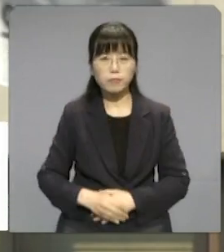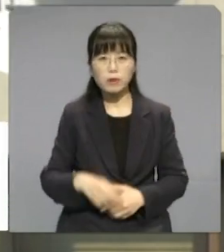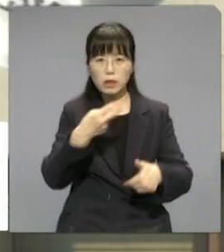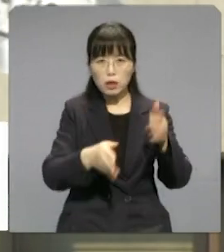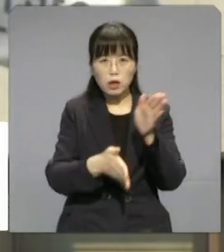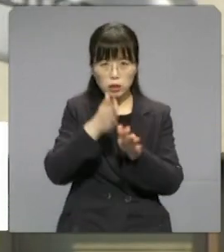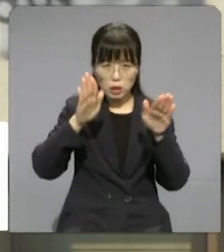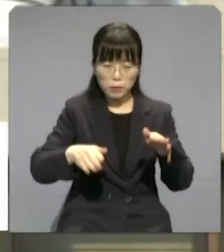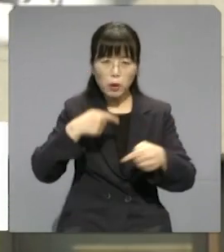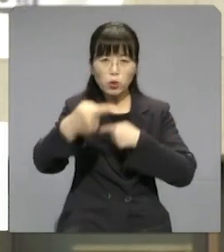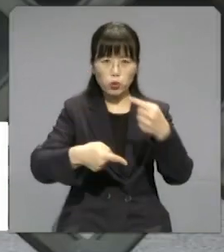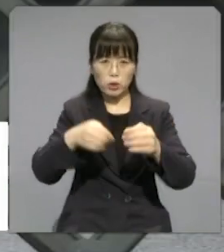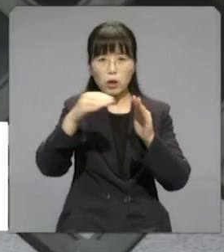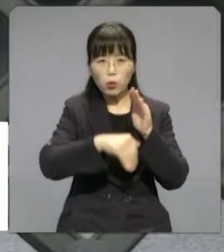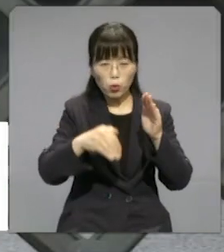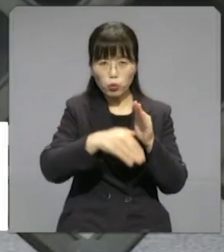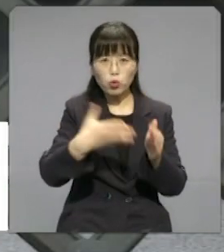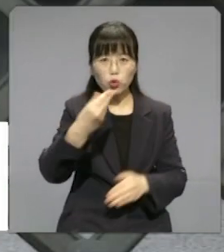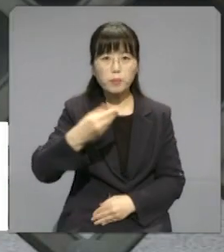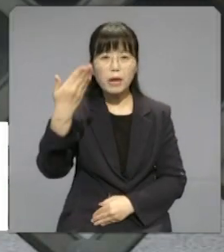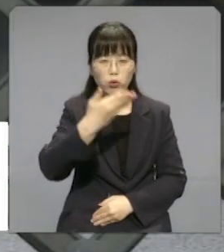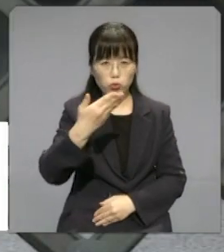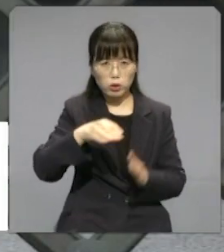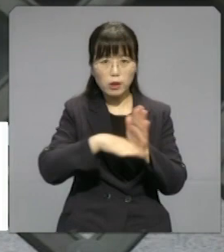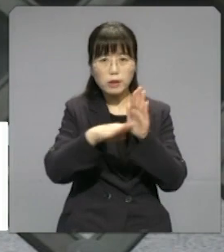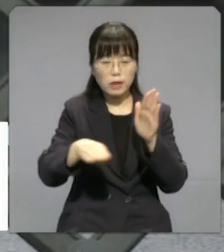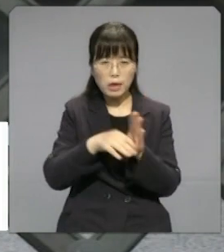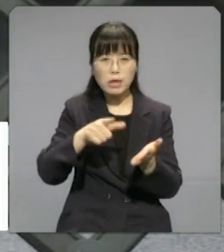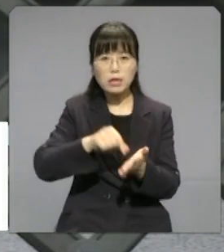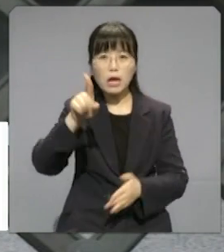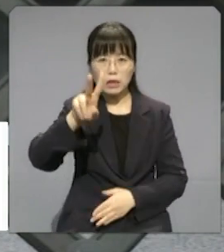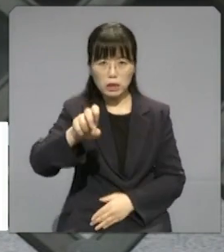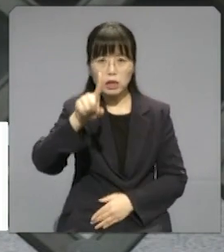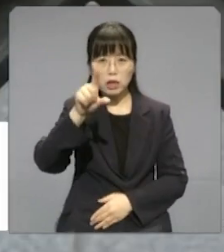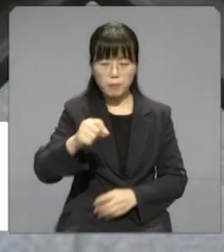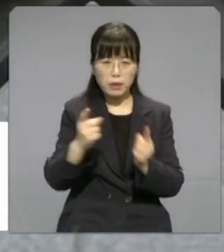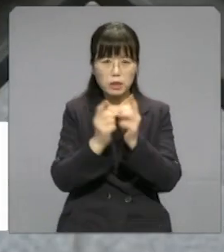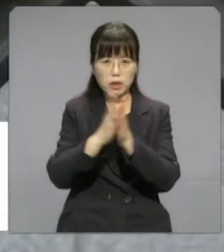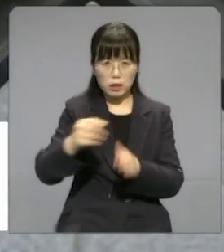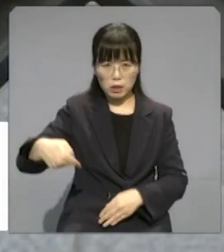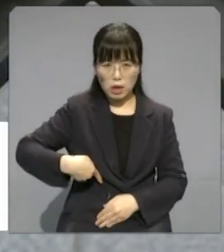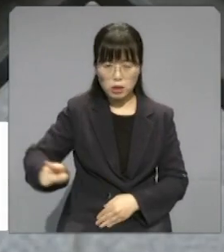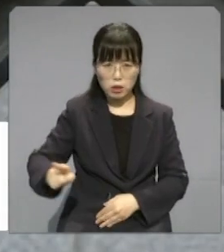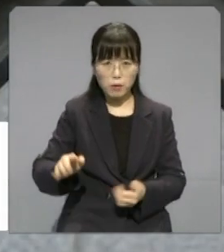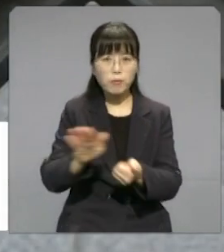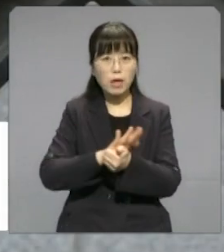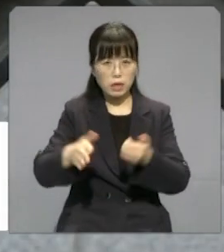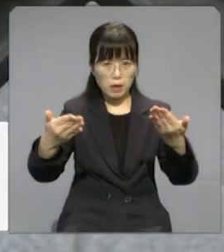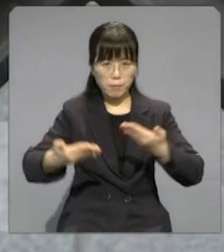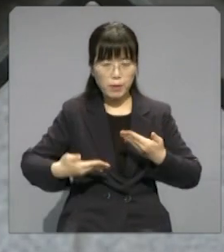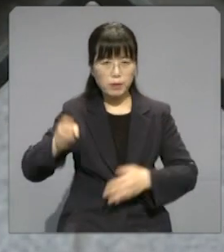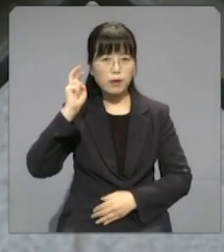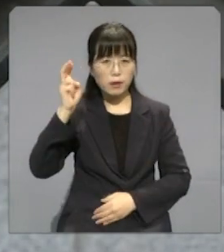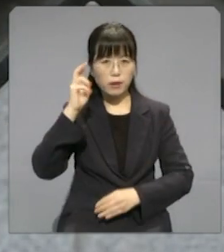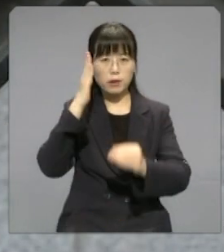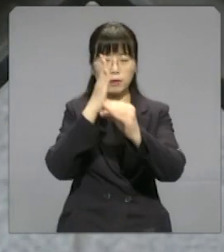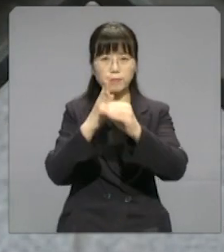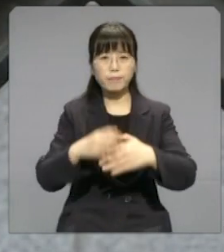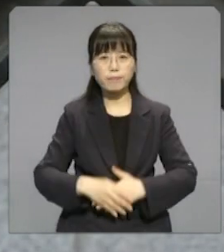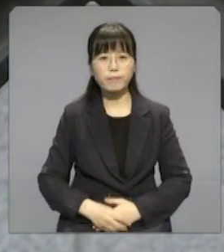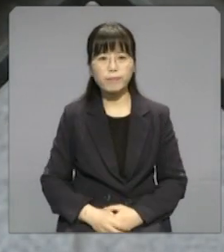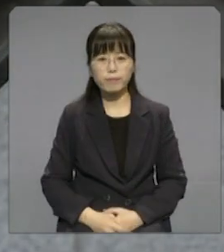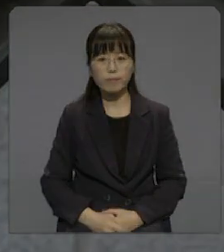인천시는 이번 교체공사로 9만 9천 세대 약 21만 명이 직감적인 혜택을 받을 것 로